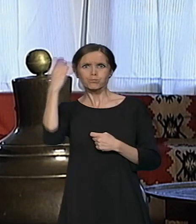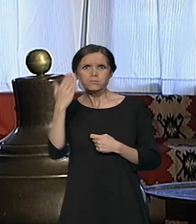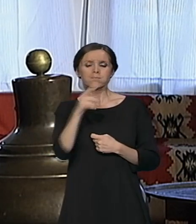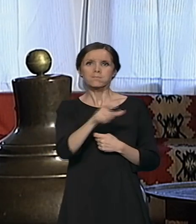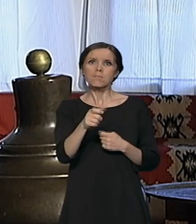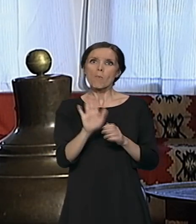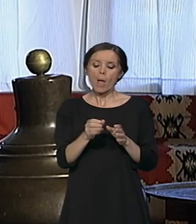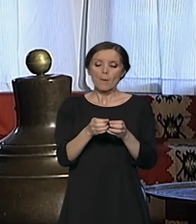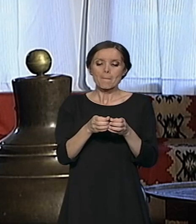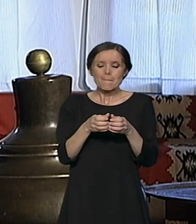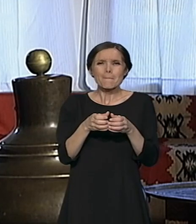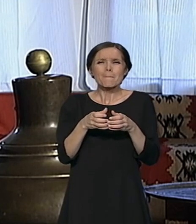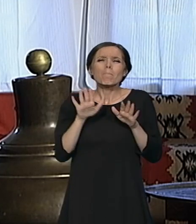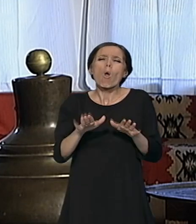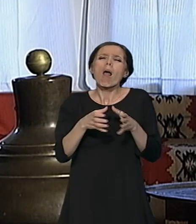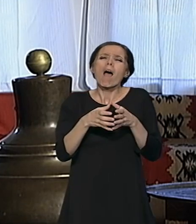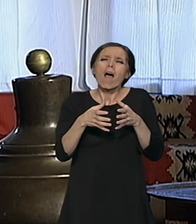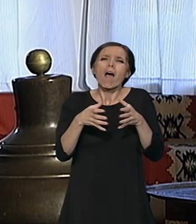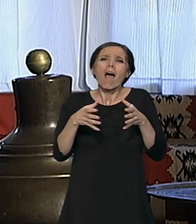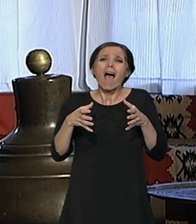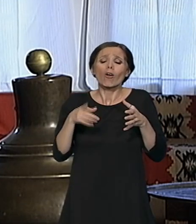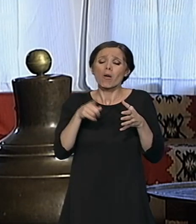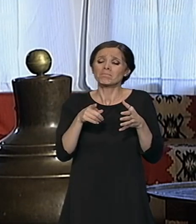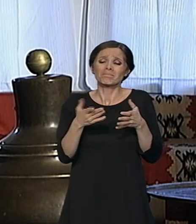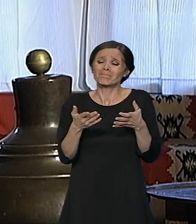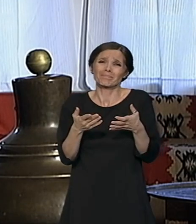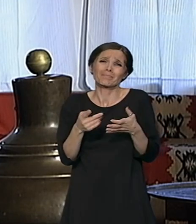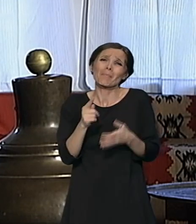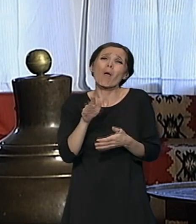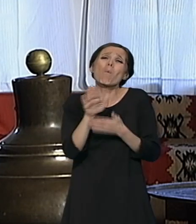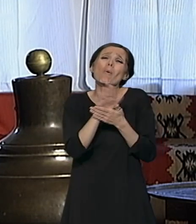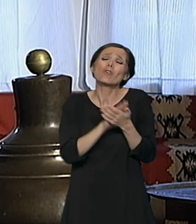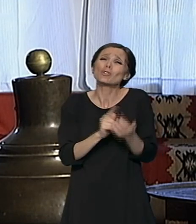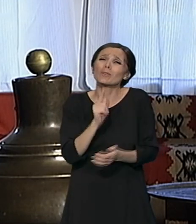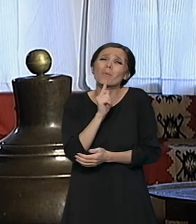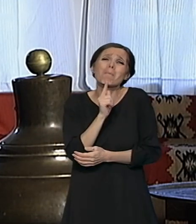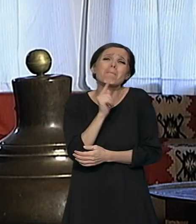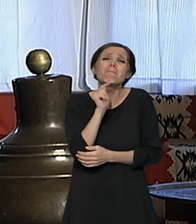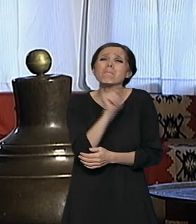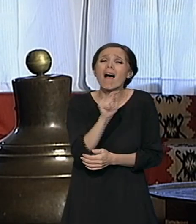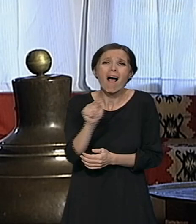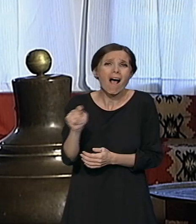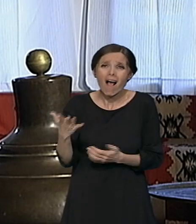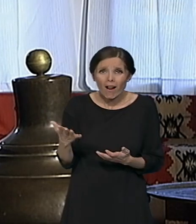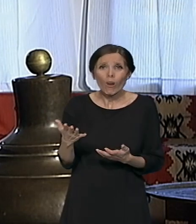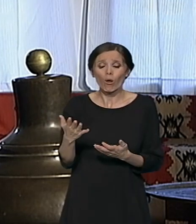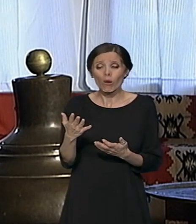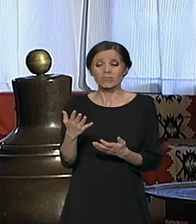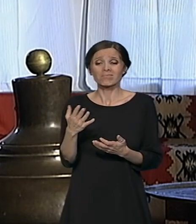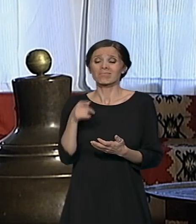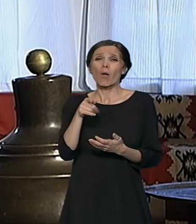govorimo o procentima, reći zaista o promilima onih koji se mogu da uključe u